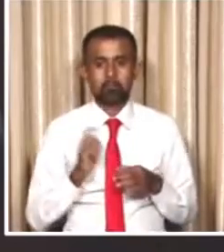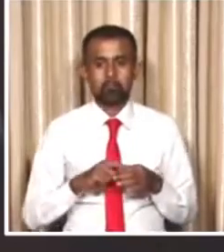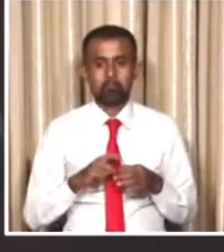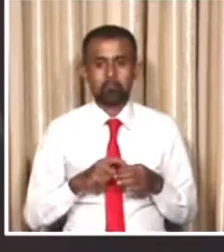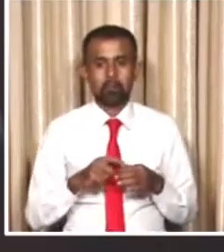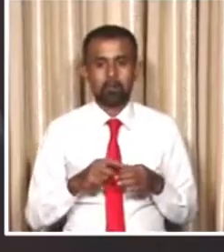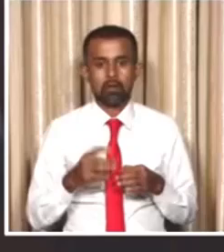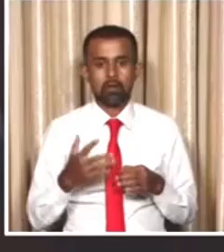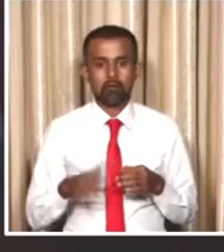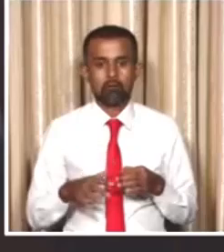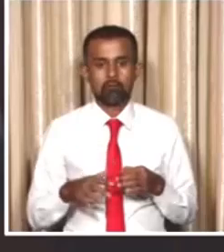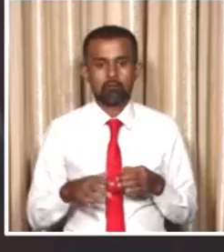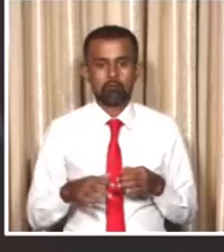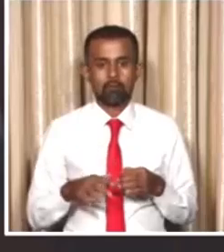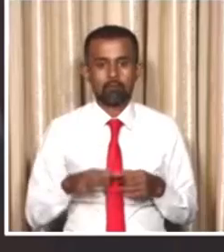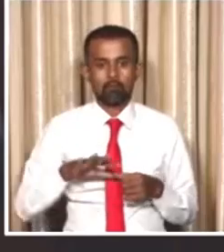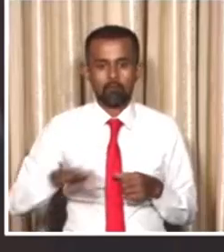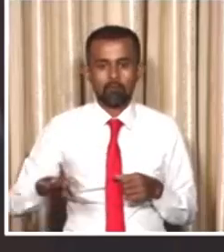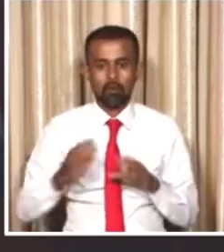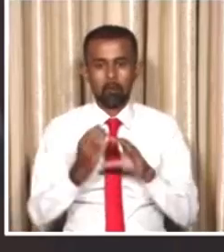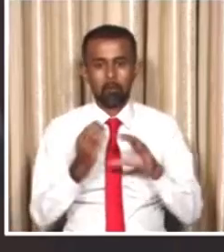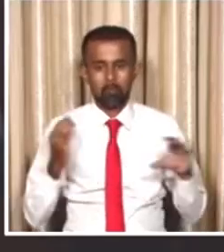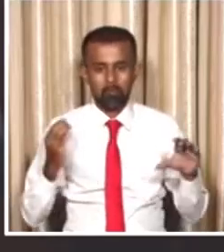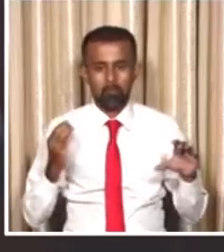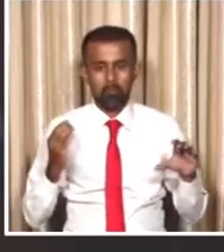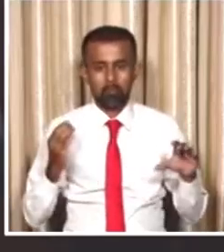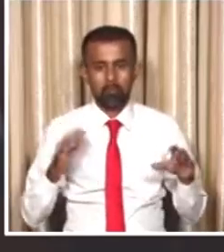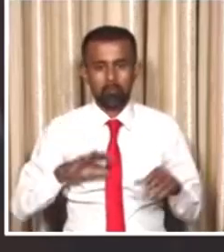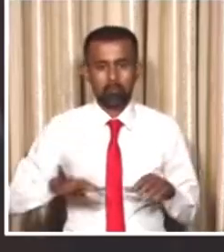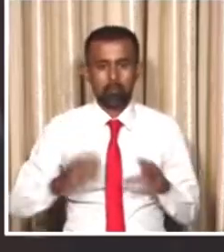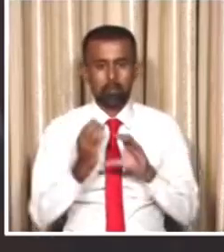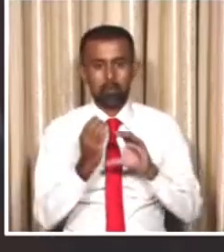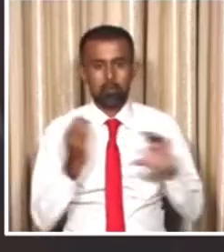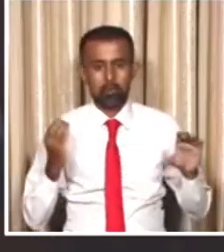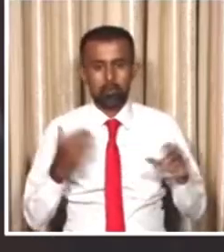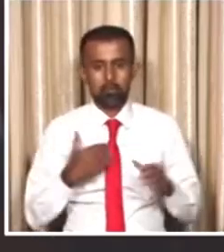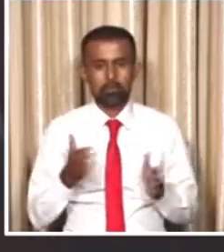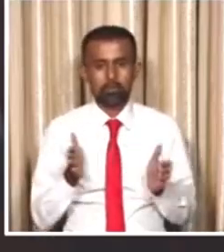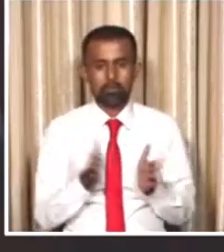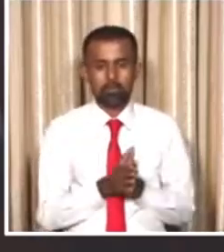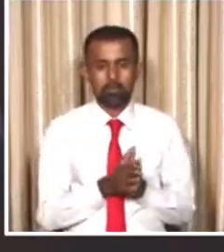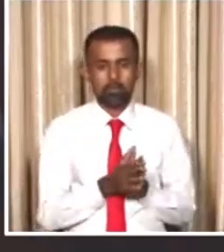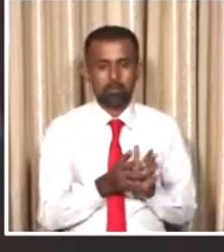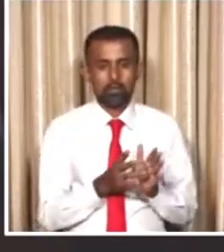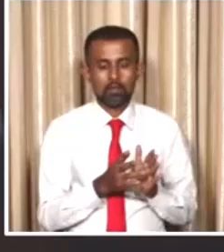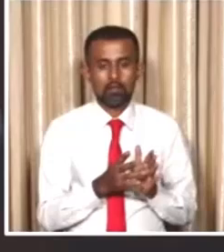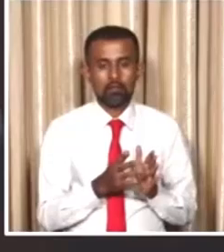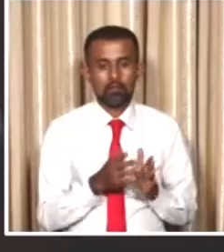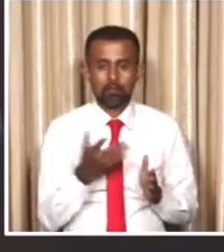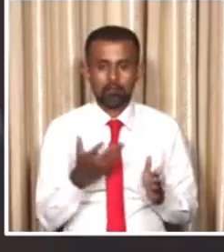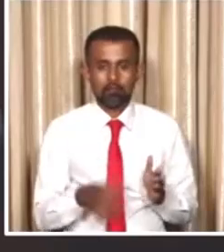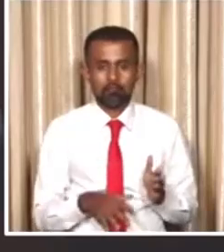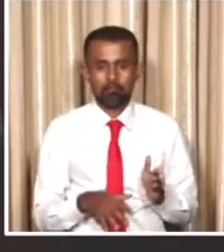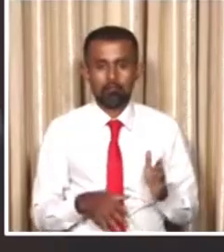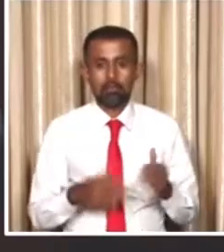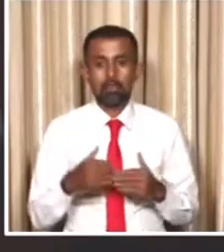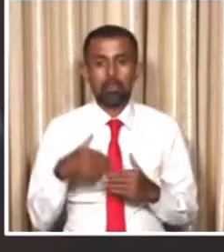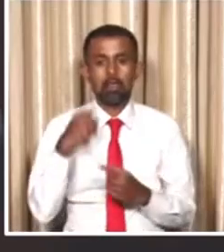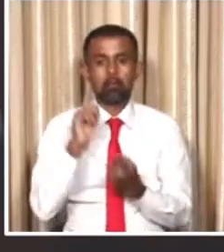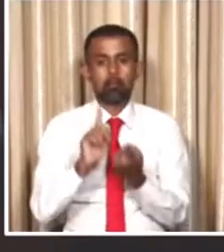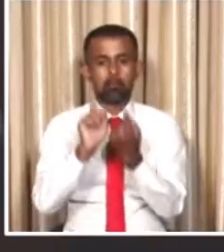තිබිච්ච ගලිබවුසරයක් හිටියා. දැන් ඒ ගලිබවුසරේ අපිත් එක්ක ඉඳලා වඩුවේ සුරේෂ් මන්ත්‍රීතුමා ගියා එහා